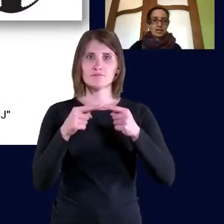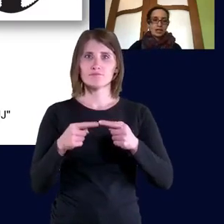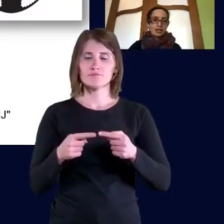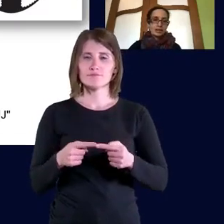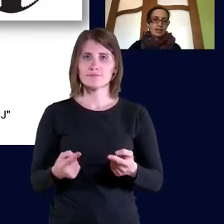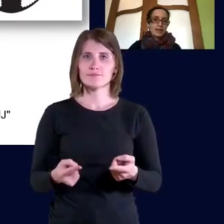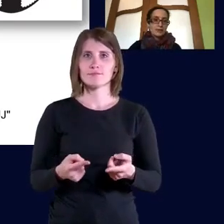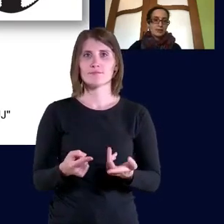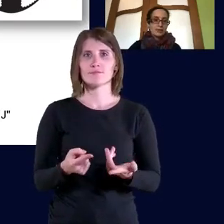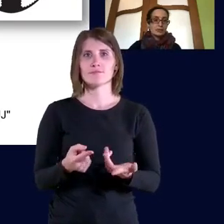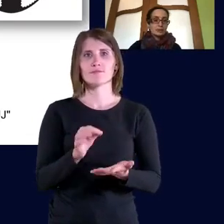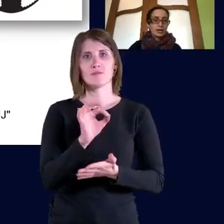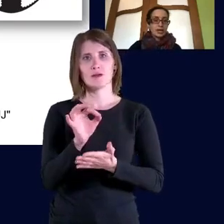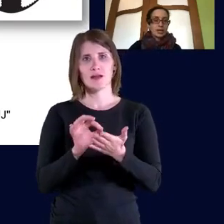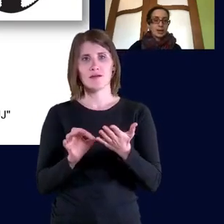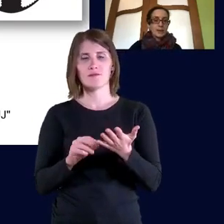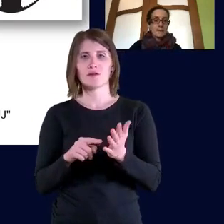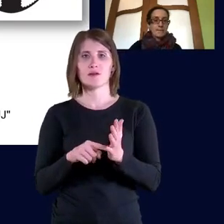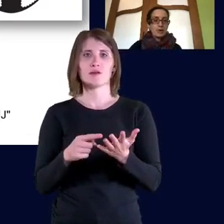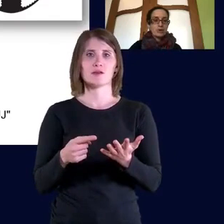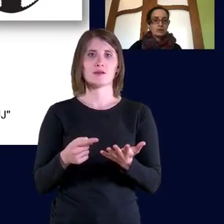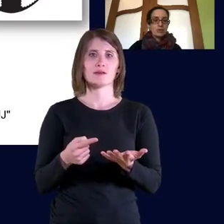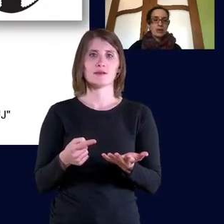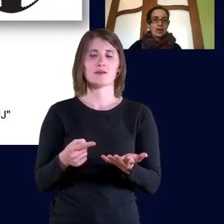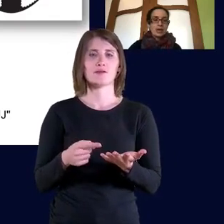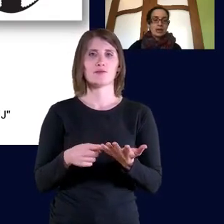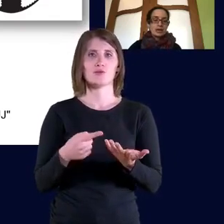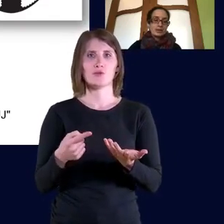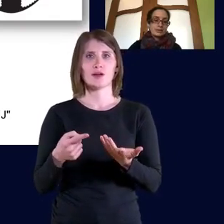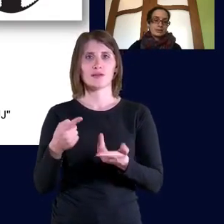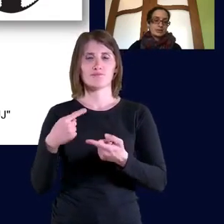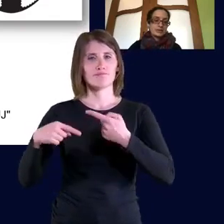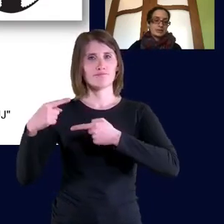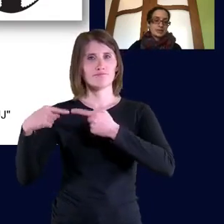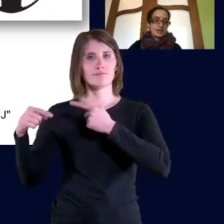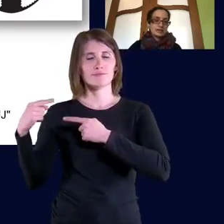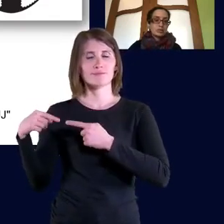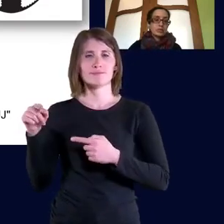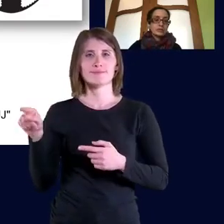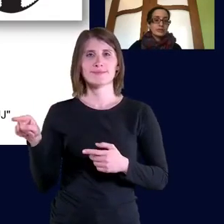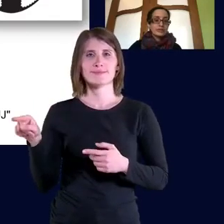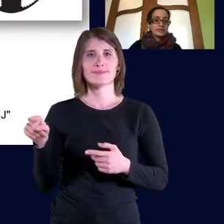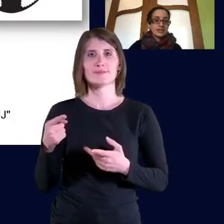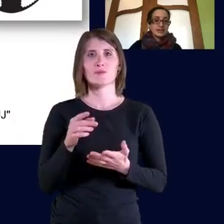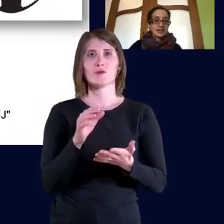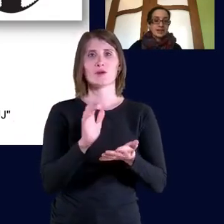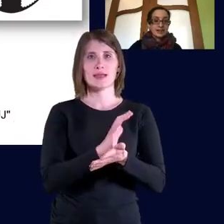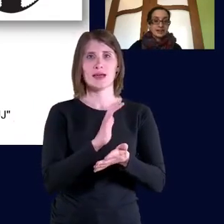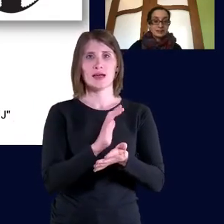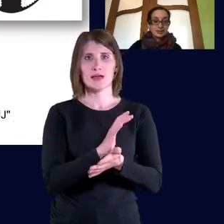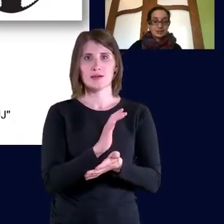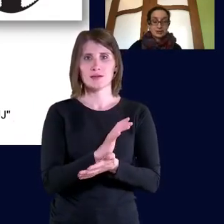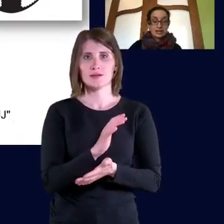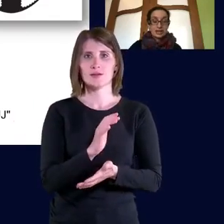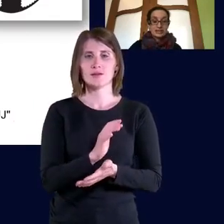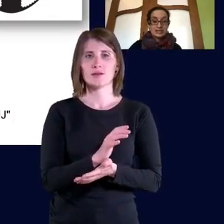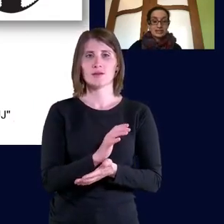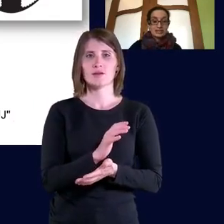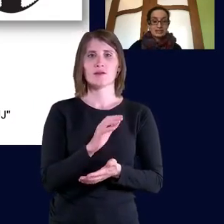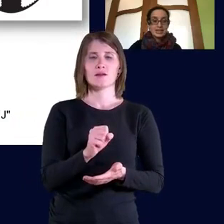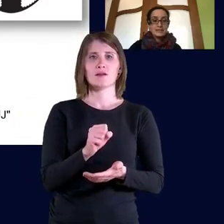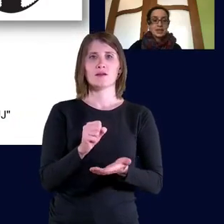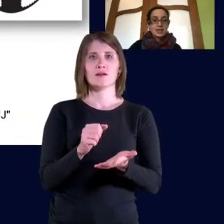grafiki grafiki które pochodzą z artykułu informacje arlekin